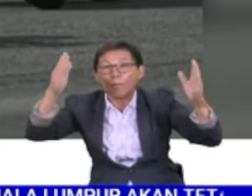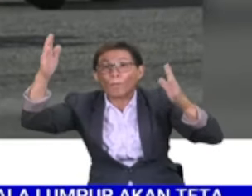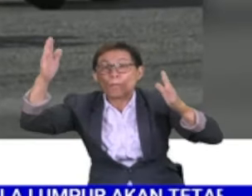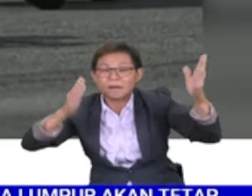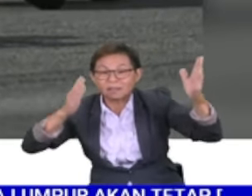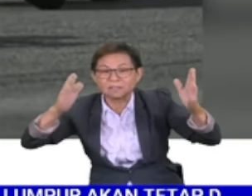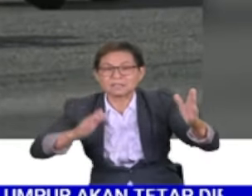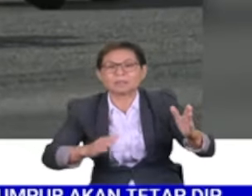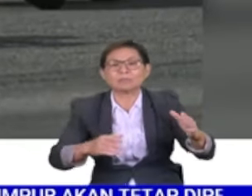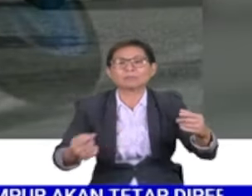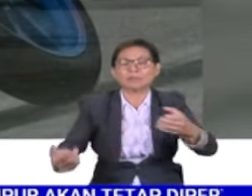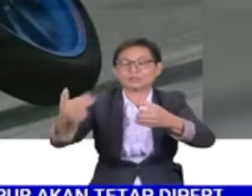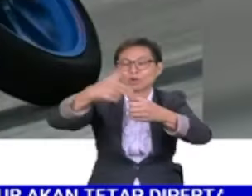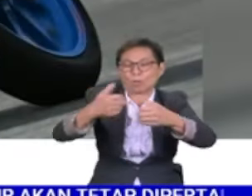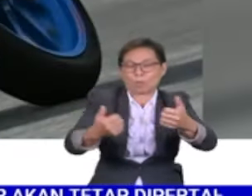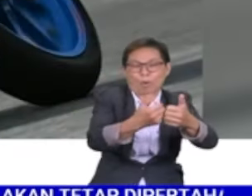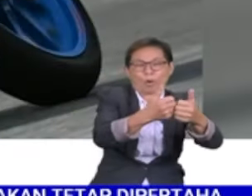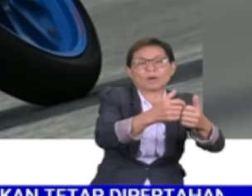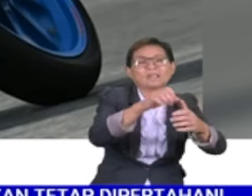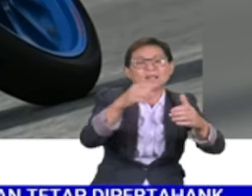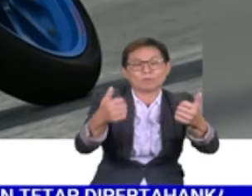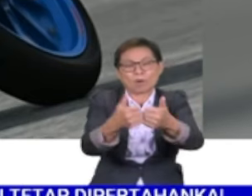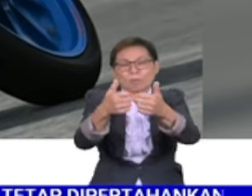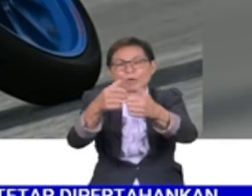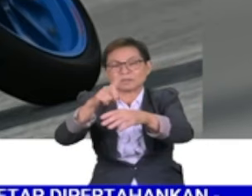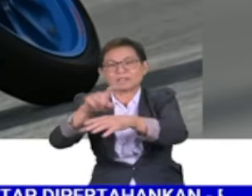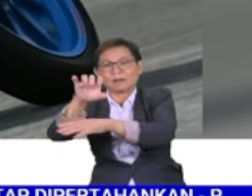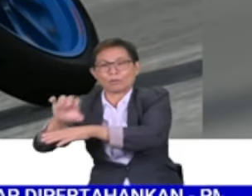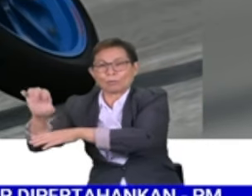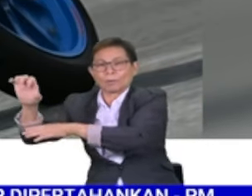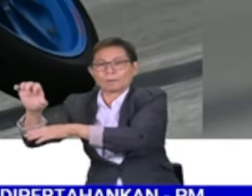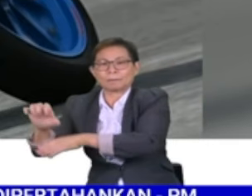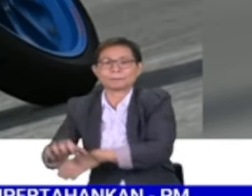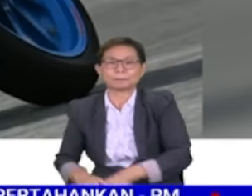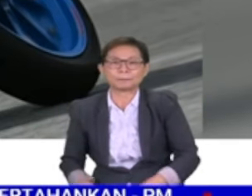Shahmi yang beraksi dalam kejohanan di Eropah.